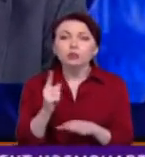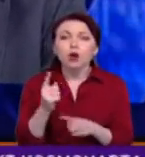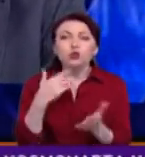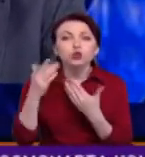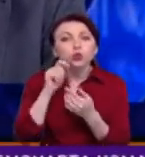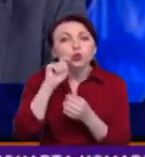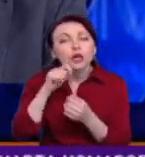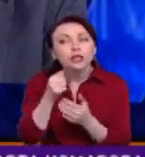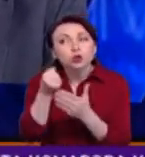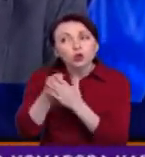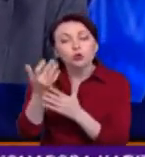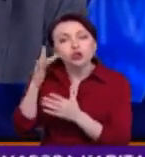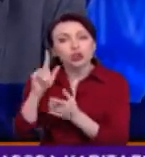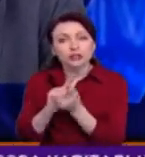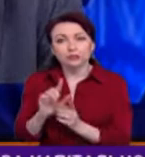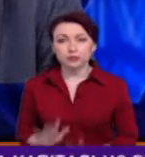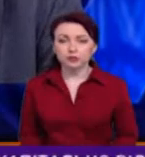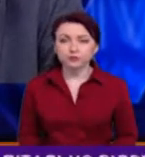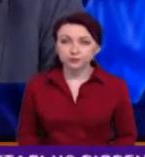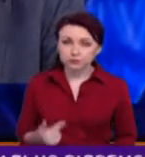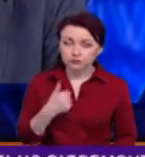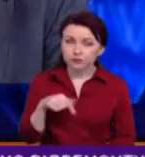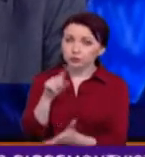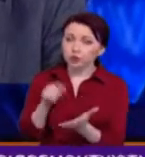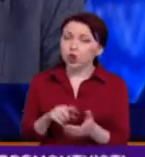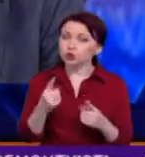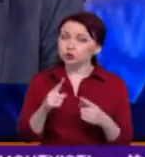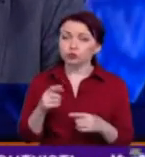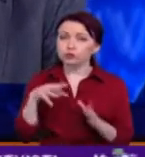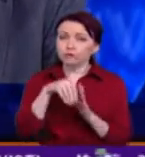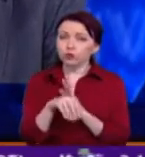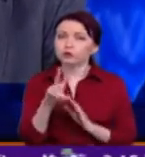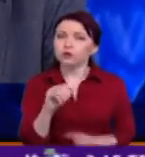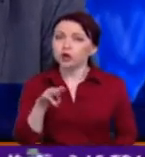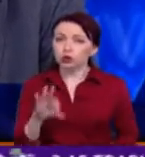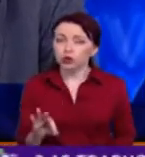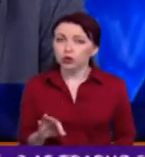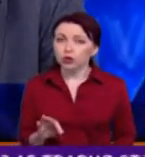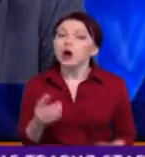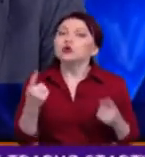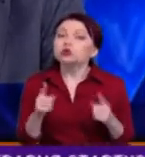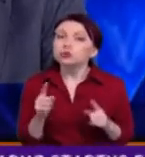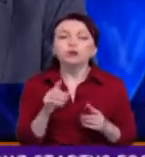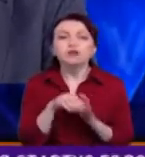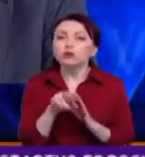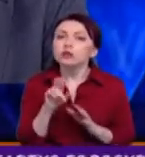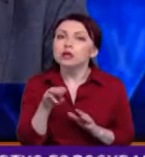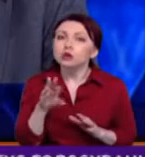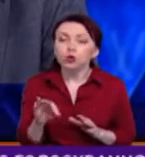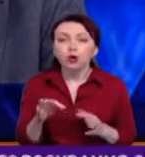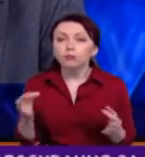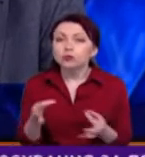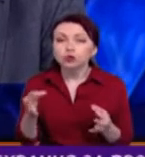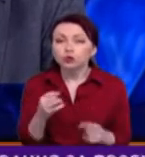задаємо риторичне питання, а чому ж ми не члени НАТО, так ми самі повинні собі сказати, що чому ми не члени НАТО? А тому що ми не проводили абсолютно